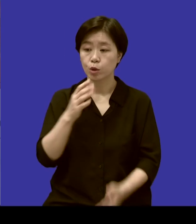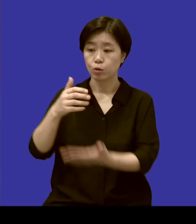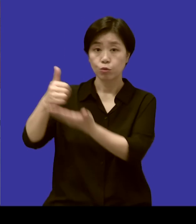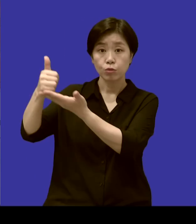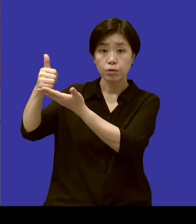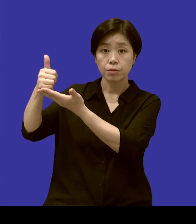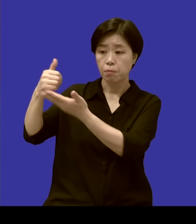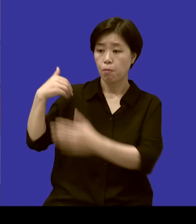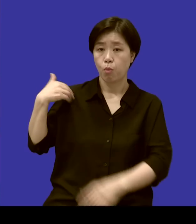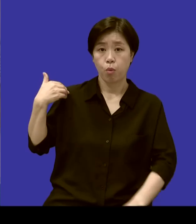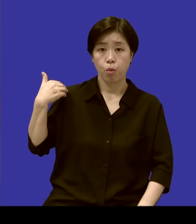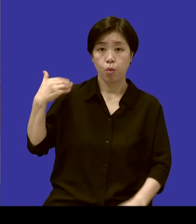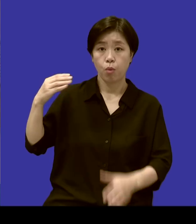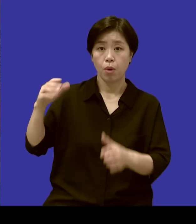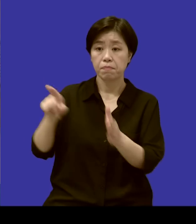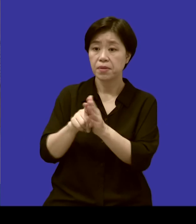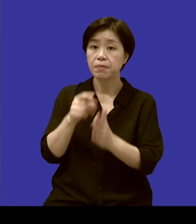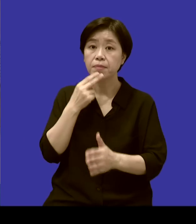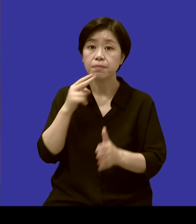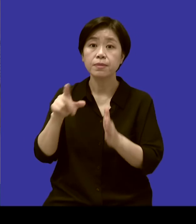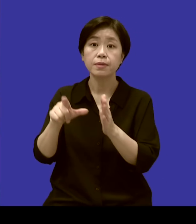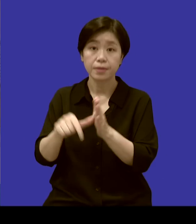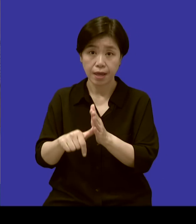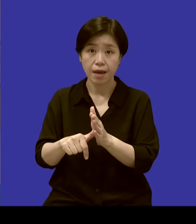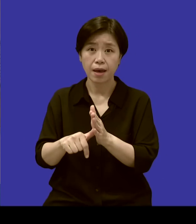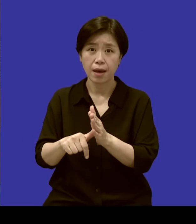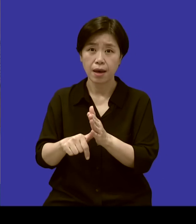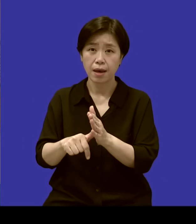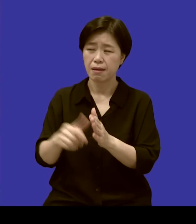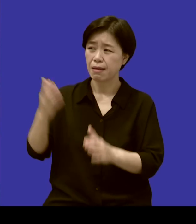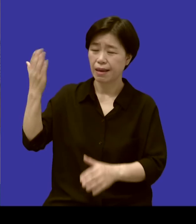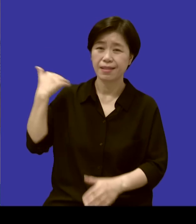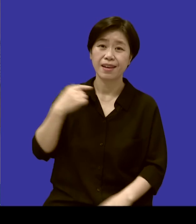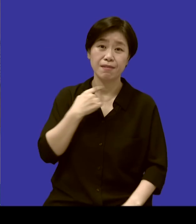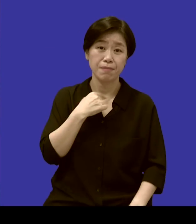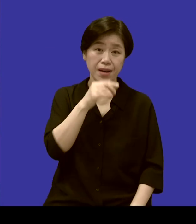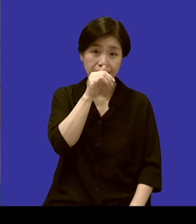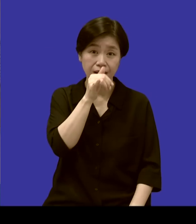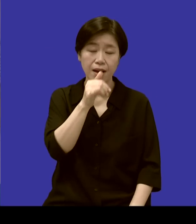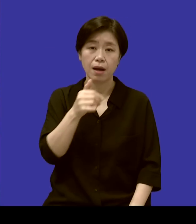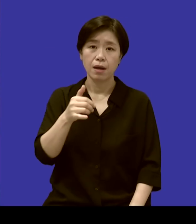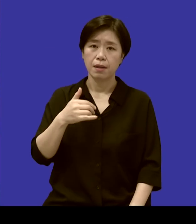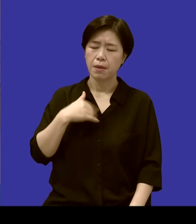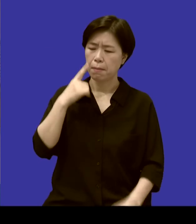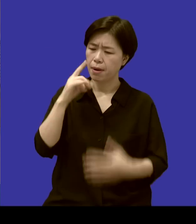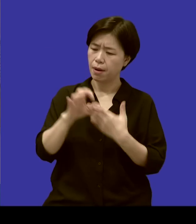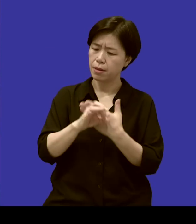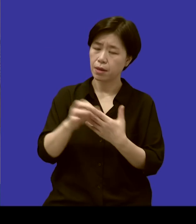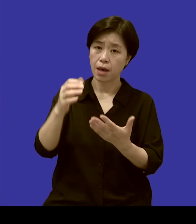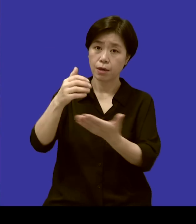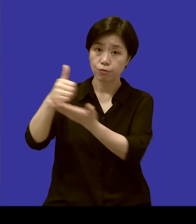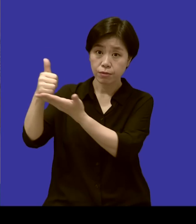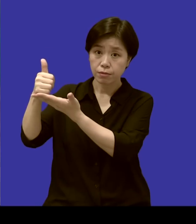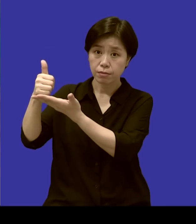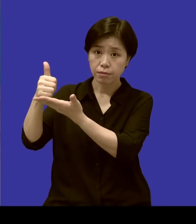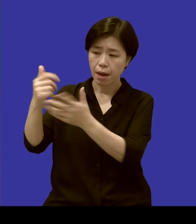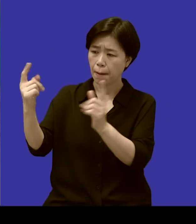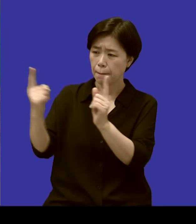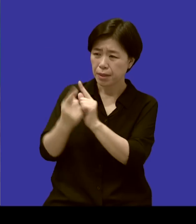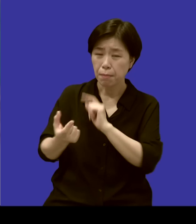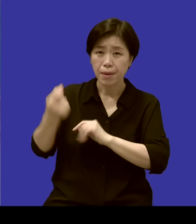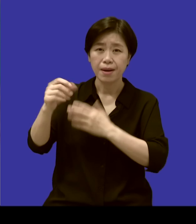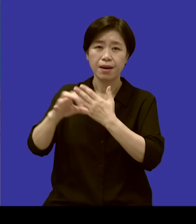몰랐을 때는 내가 그런 생각을 했어요. 주님을 일찍 만났더라면은 내 삶의 인생의 반을 낭비하지 않았을